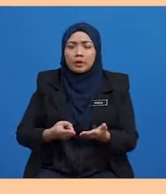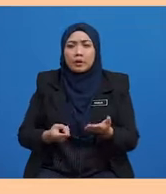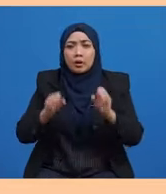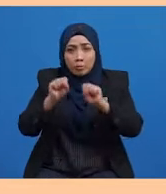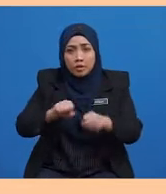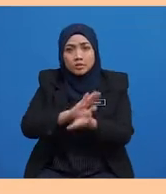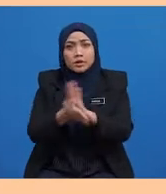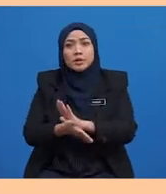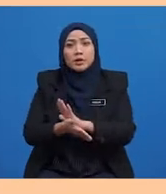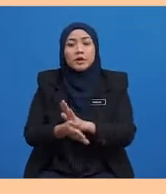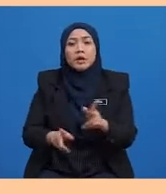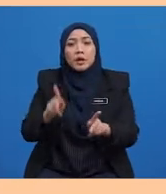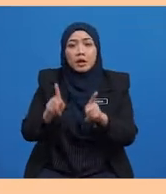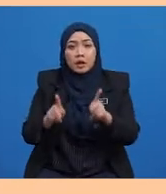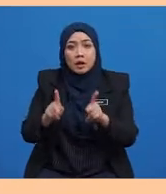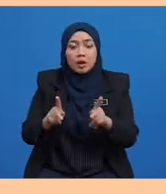bola berwarna kuning?